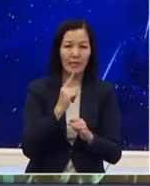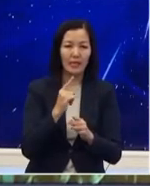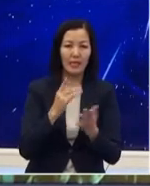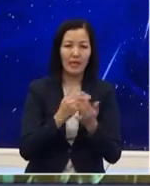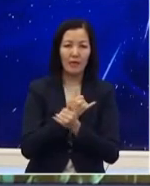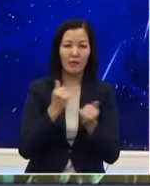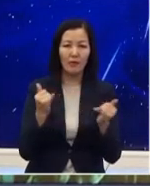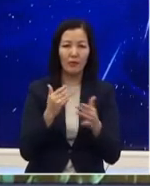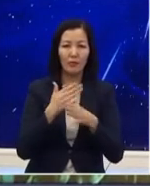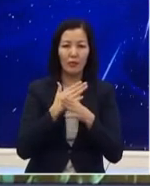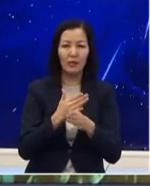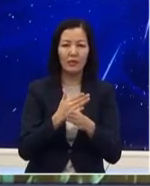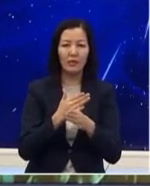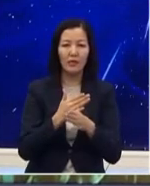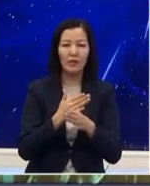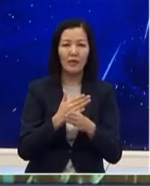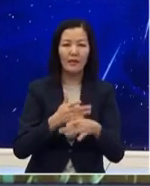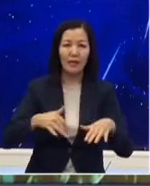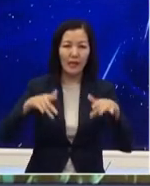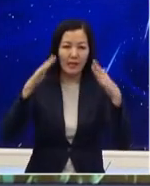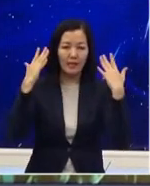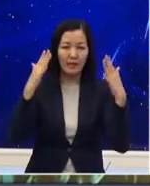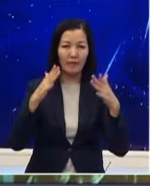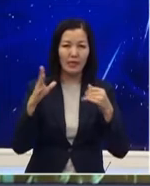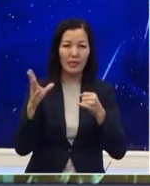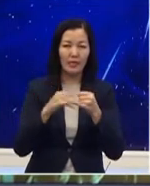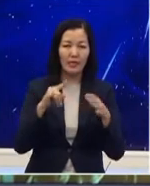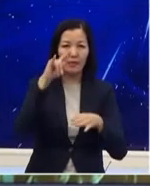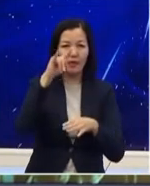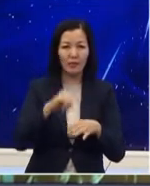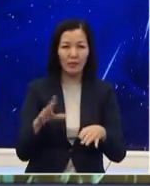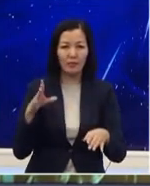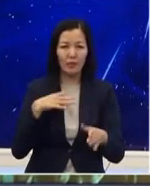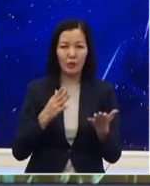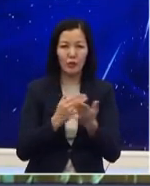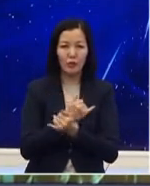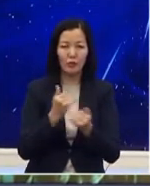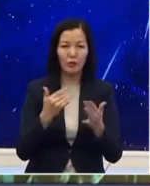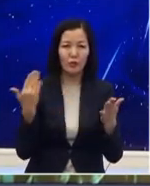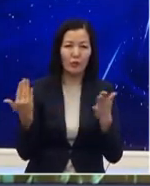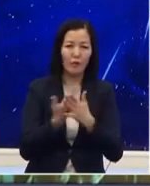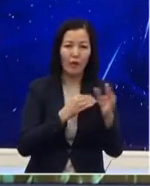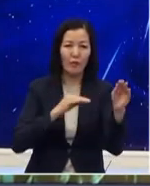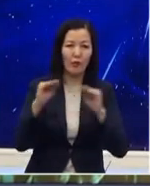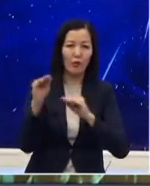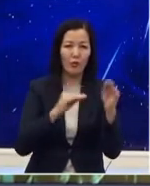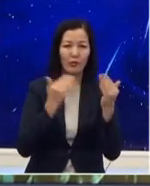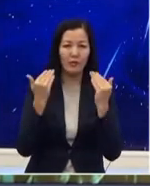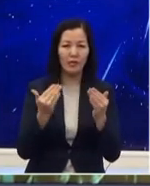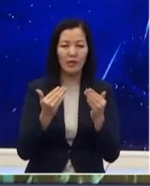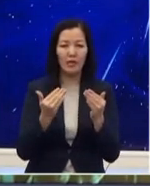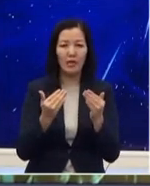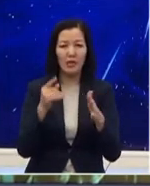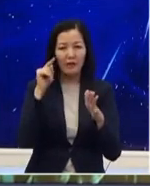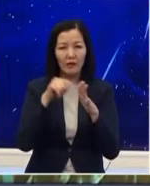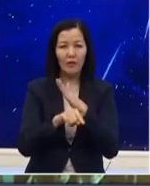оказания квалифицированной помощи наземный и воздушный транспорт неотложной службы, помимо современного оборудования, теперь оснащен